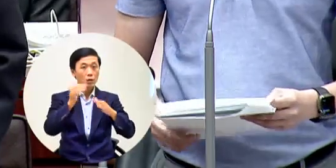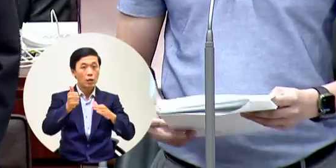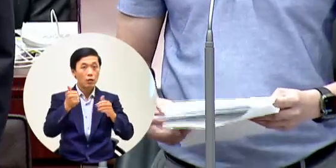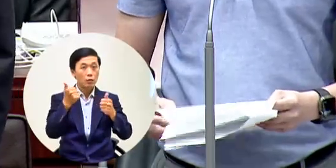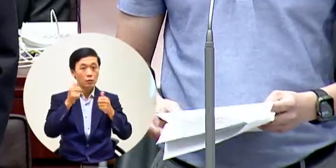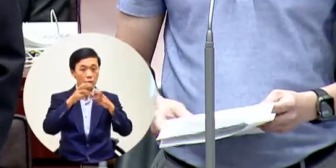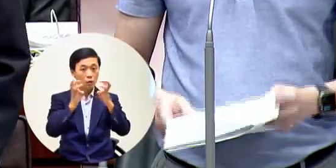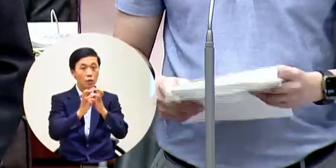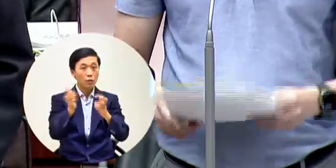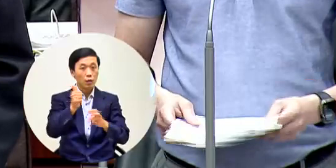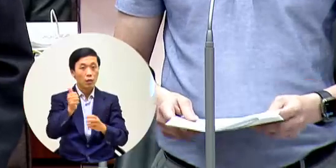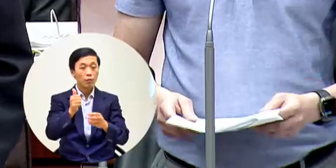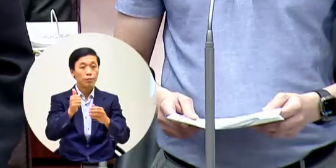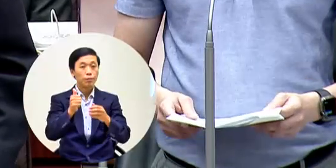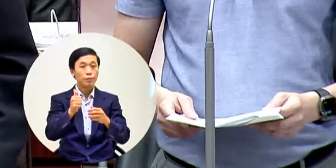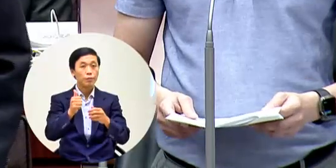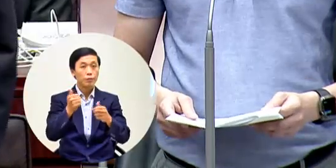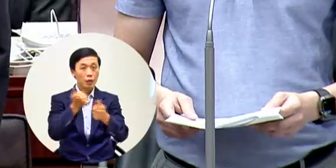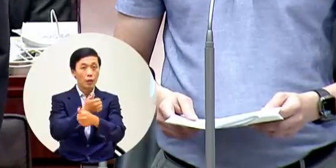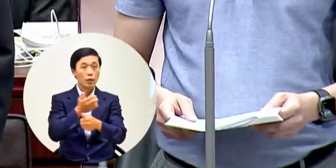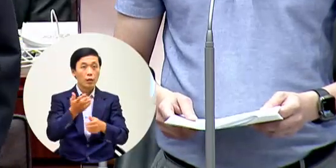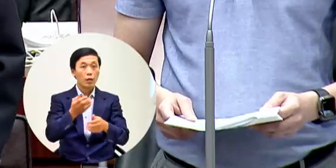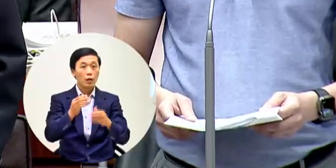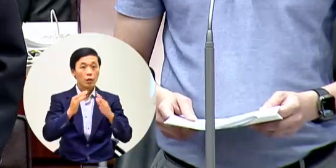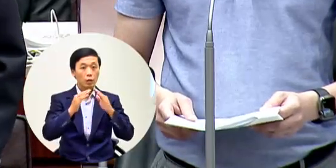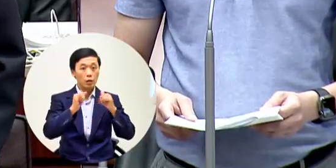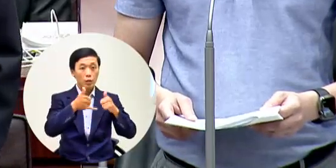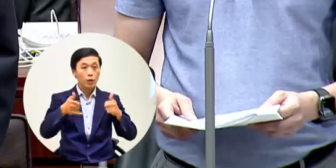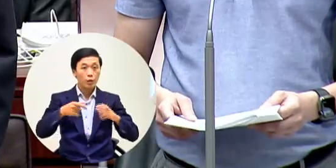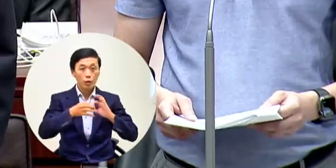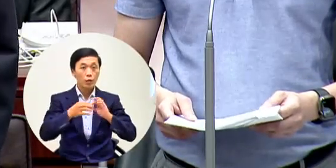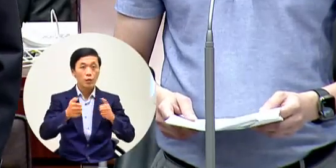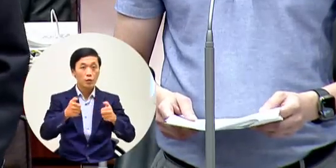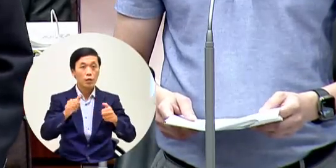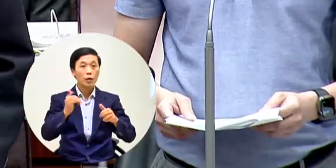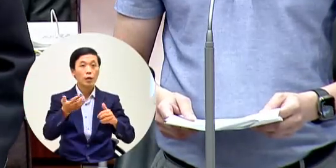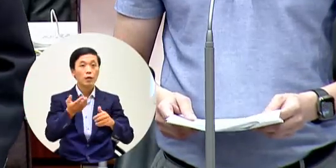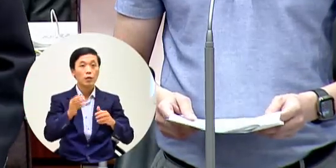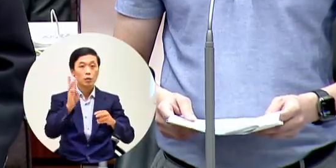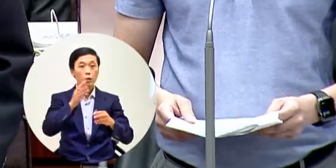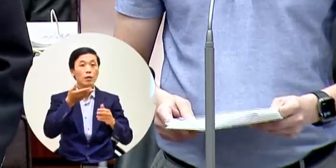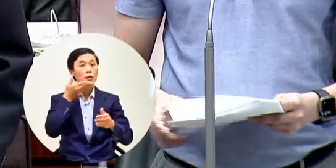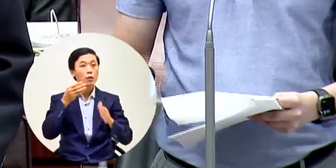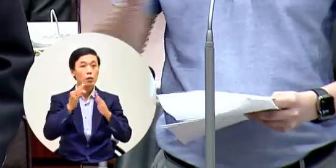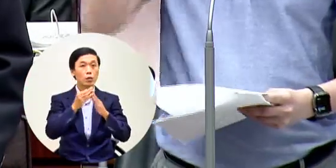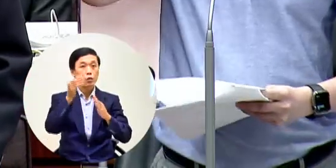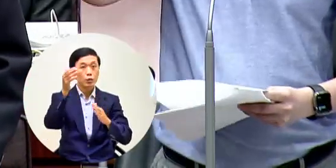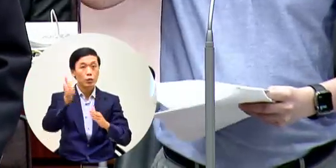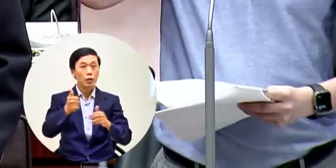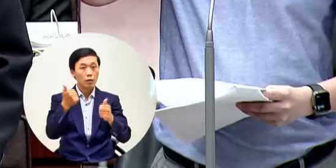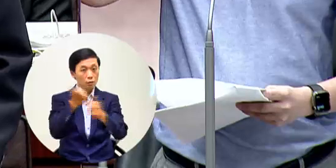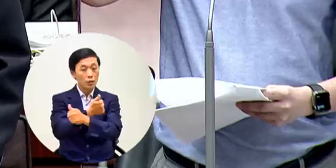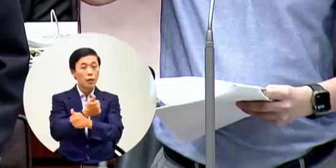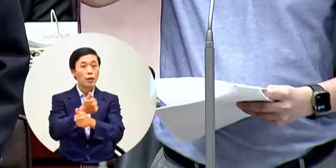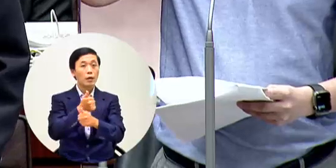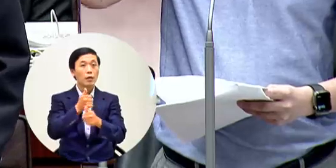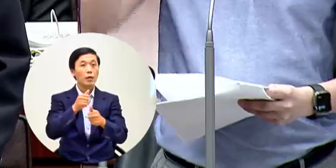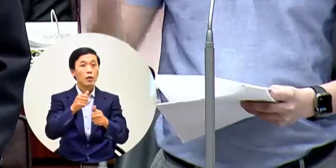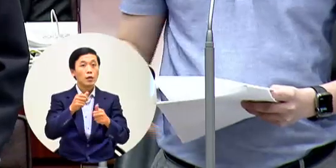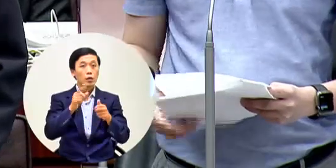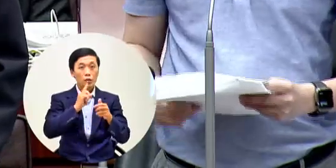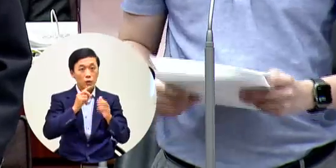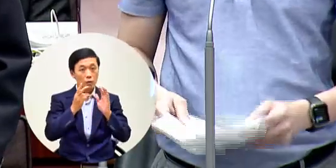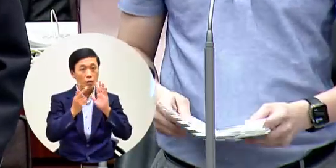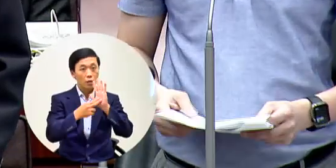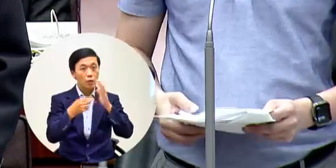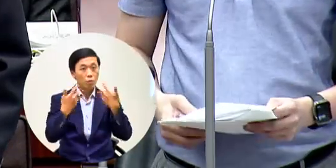的关心。那诚如我们刚刚水利局我们的代理局长说的，在 SOP 都有了，但是呢，要怎么样能